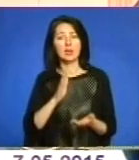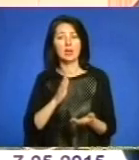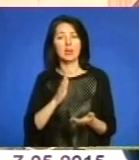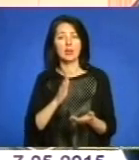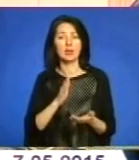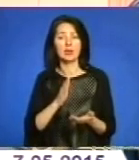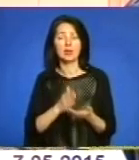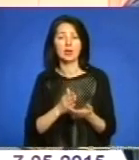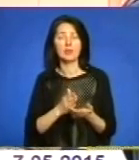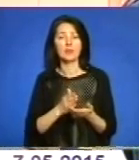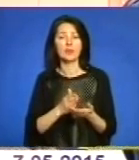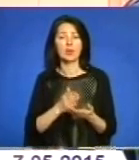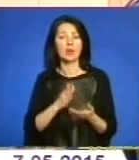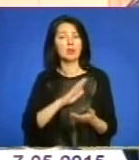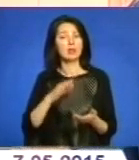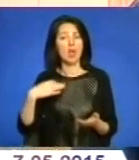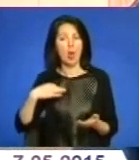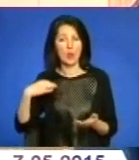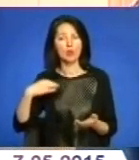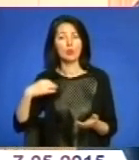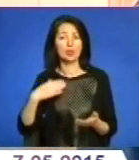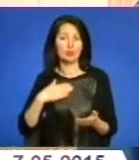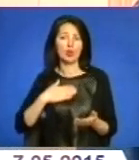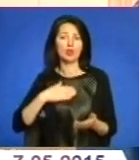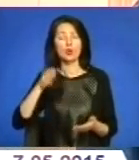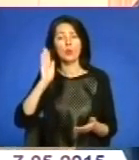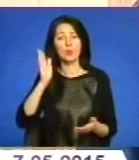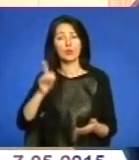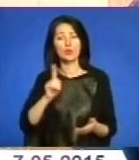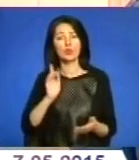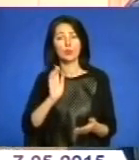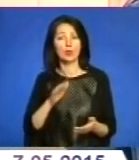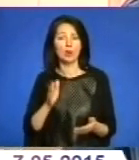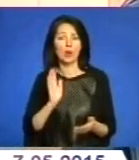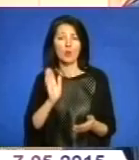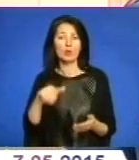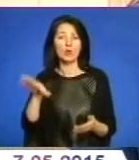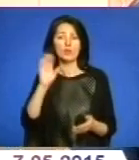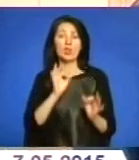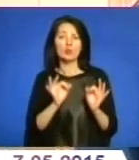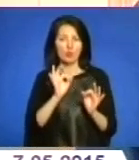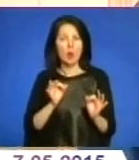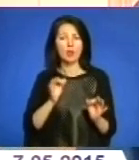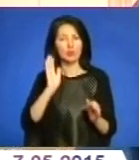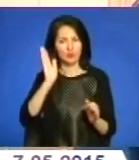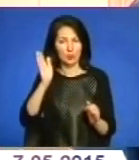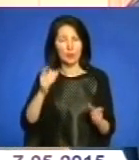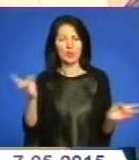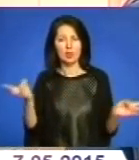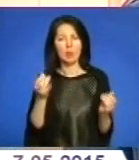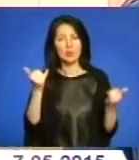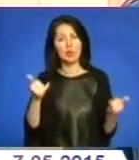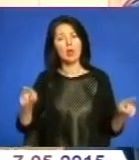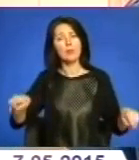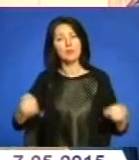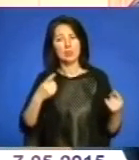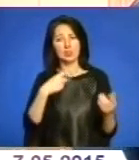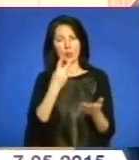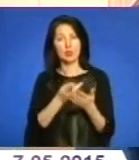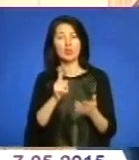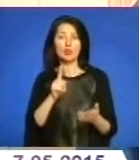такі, не байдужі до нашого майбутнього, і щоб у нас було вперед все нормально. Ми мусимо зараз піднятися, показати, що ми сильні, а сили в